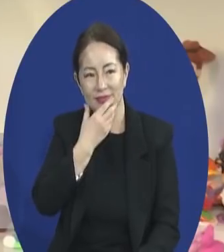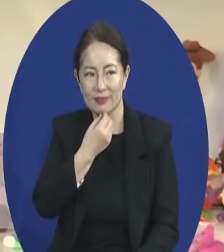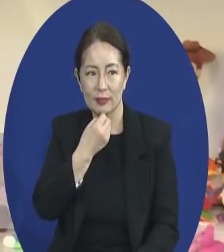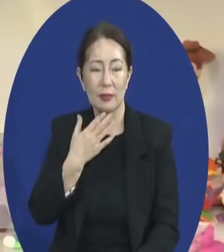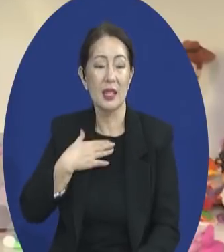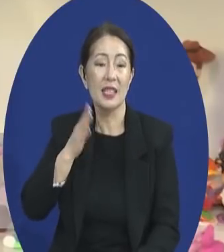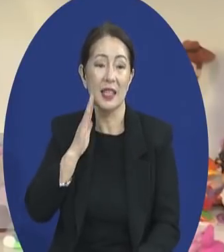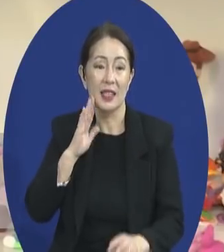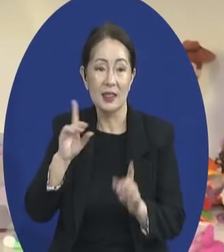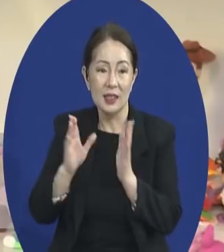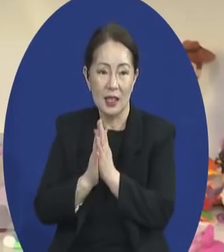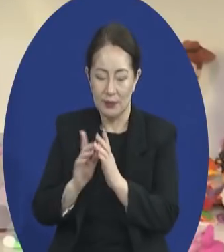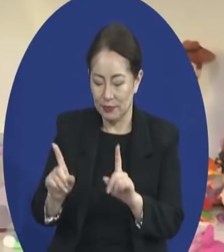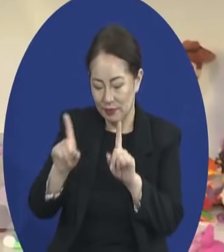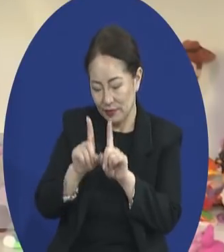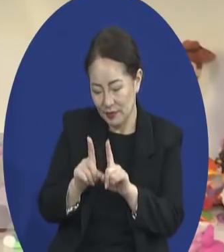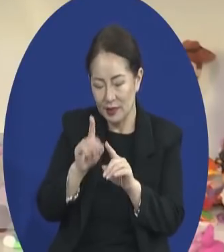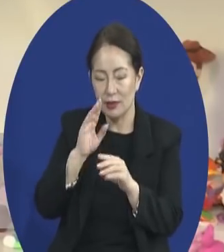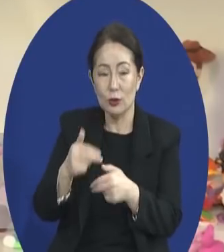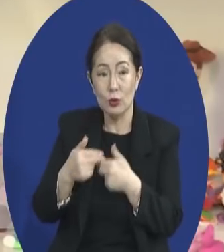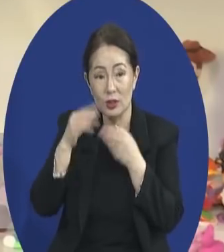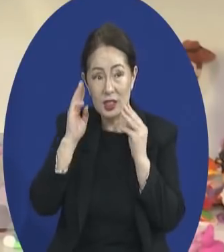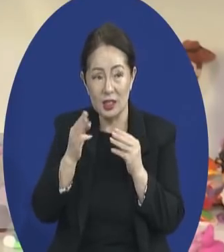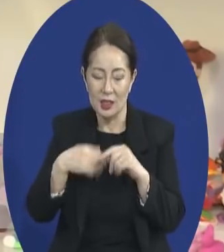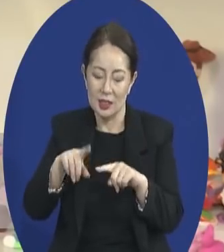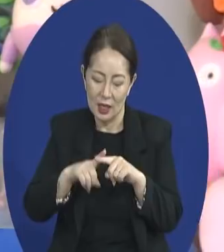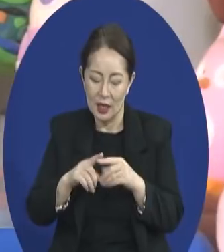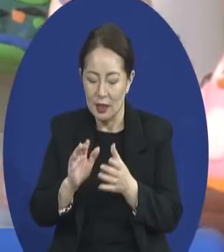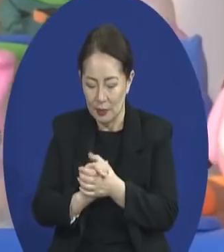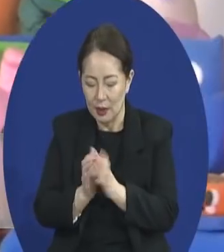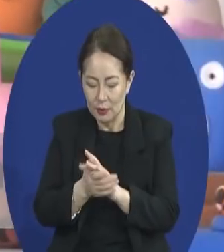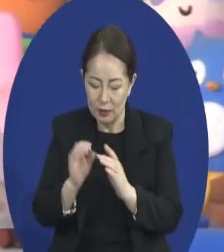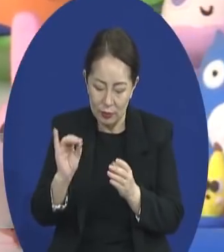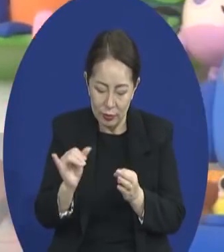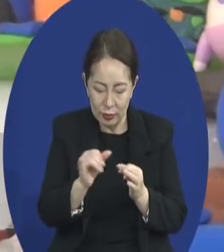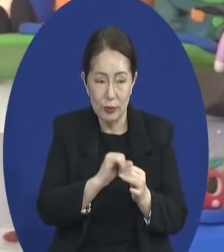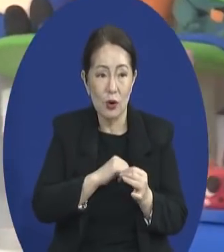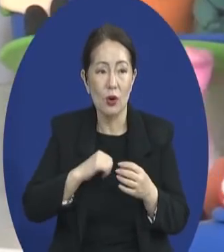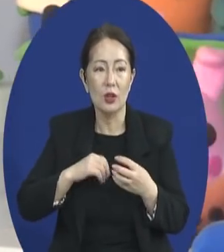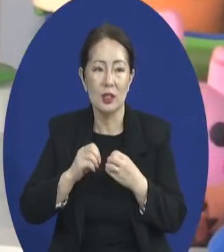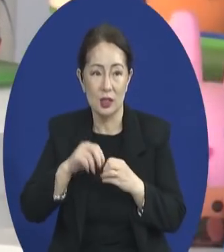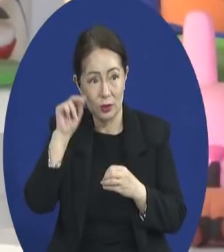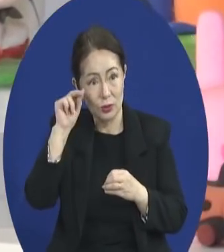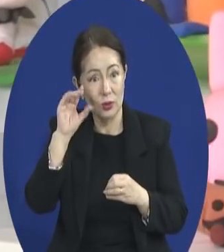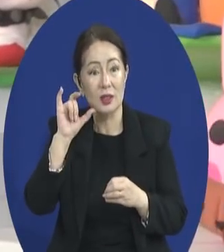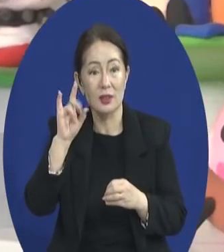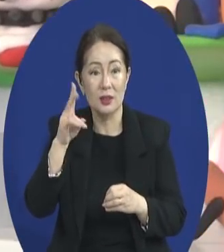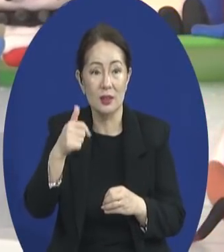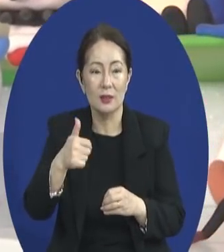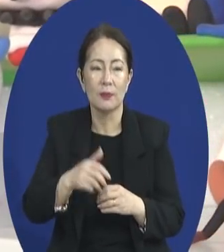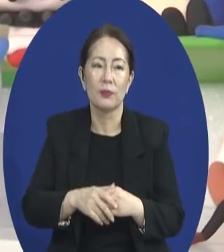Манай ээж бас хамт хийхээр шийдээ. Тэгээд бас дахиад нэг баримлын шавар аваад бас өөр хийгээд сурцсан.